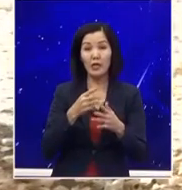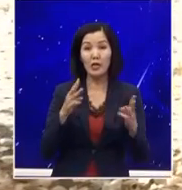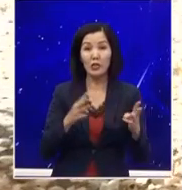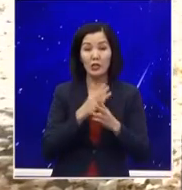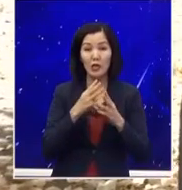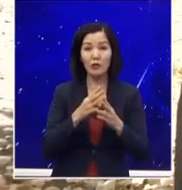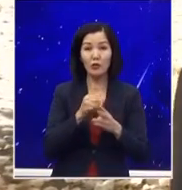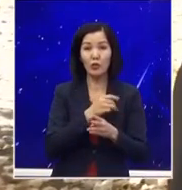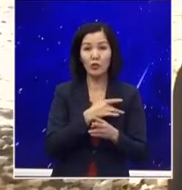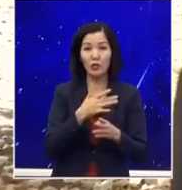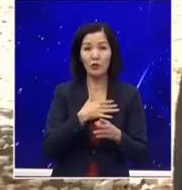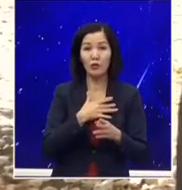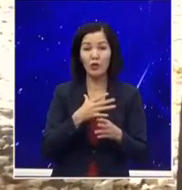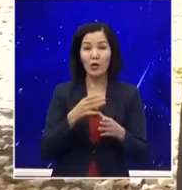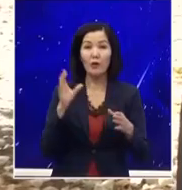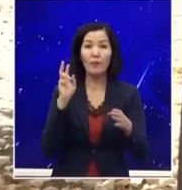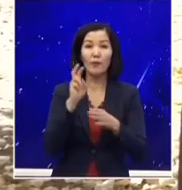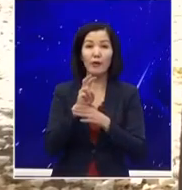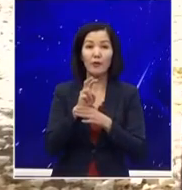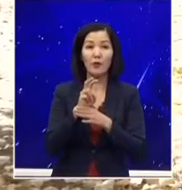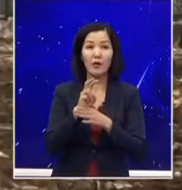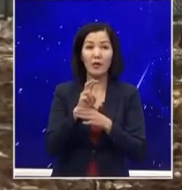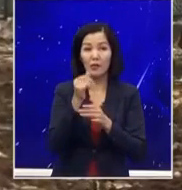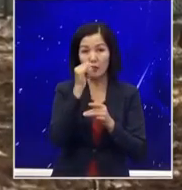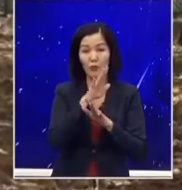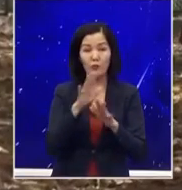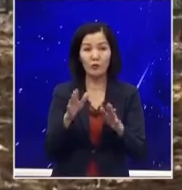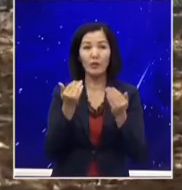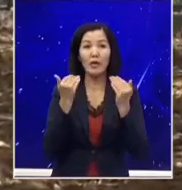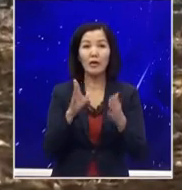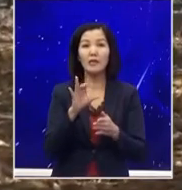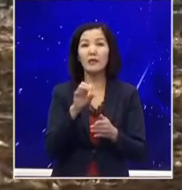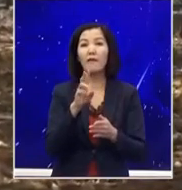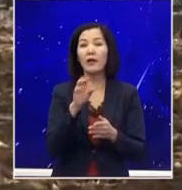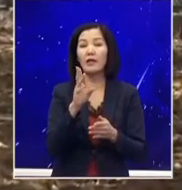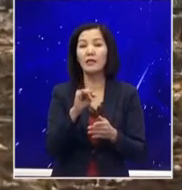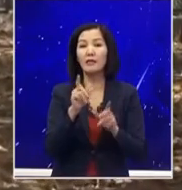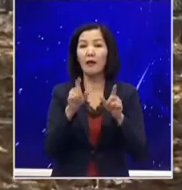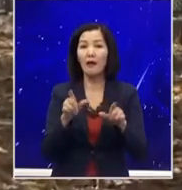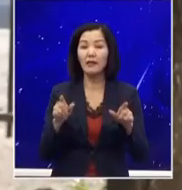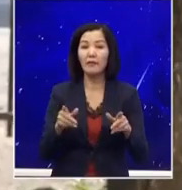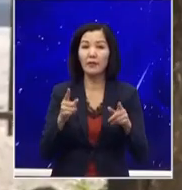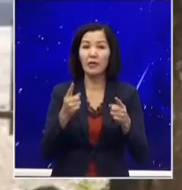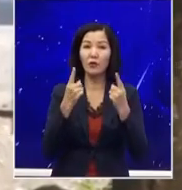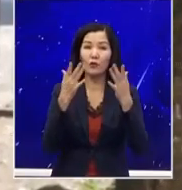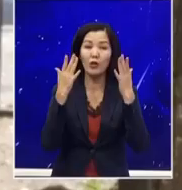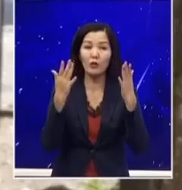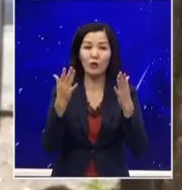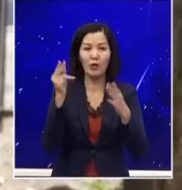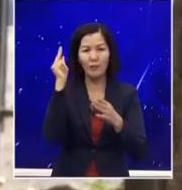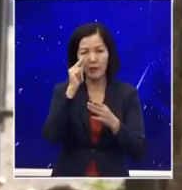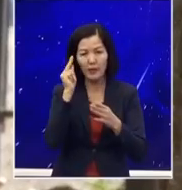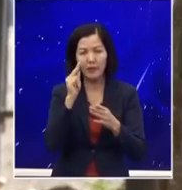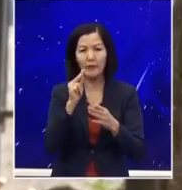болғандықтан біз кез келген уақытта кіруге құқымыз жоқ. Қазір Валентина Ивановна адамдарды Құдай туралы ілім алуда, ол туралы